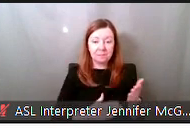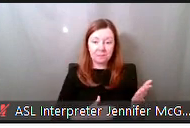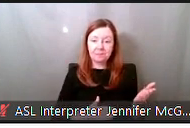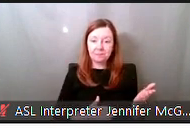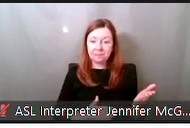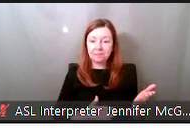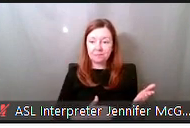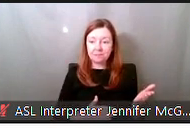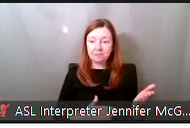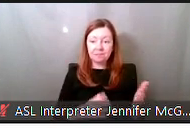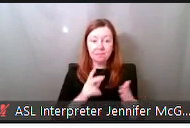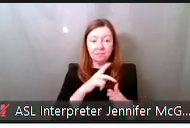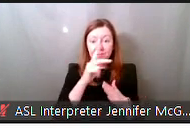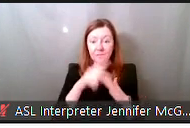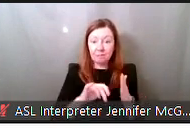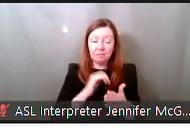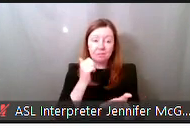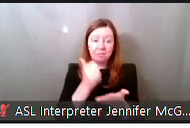这一页说到是